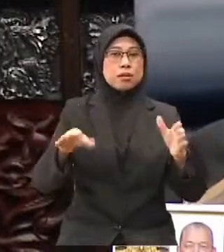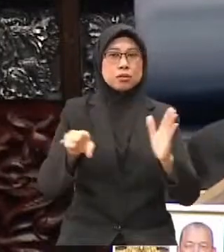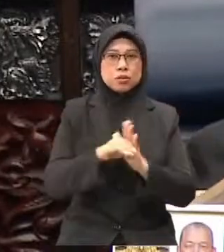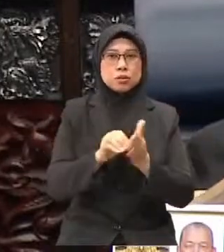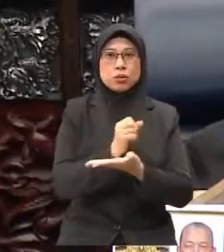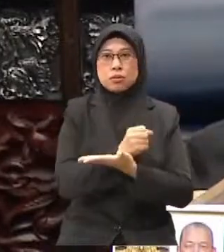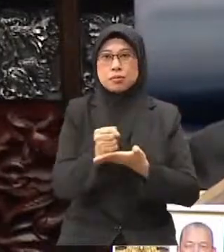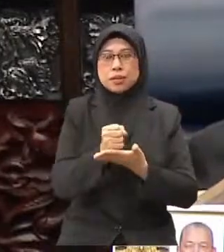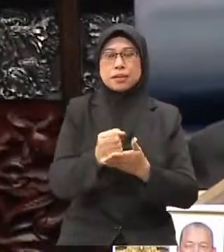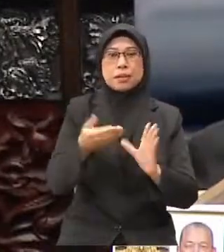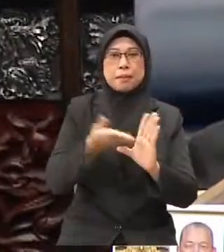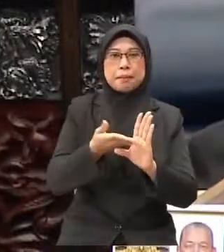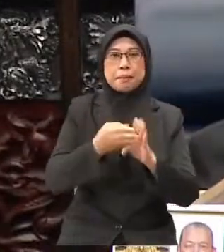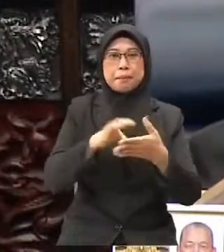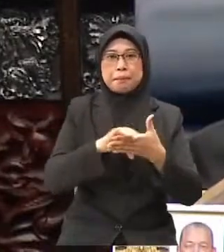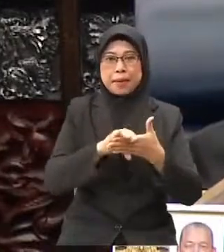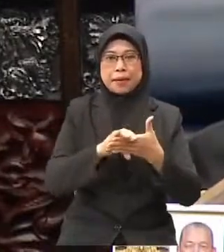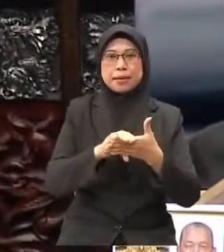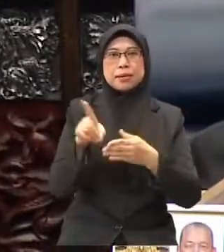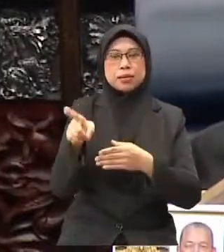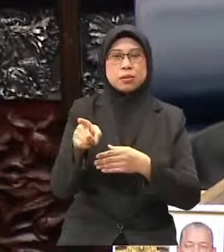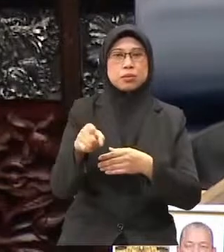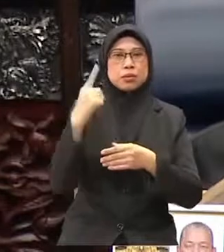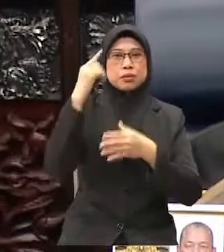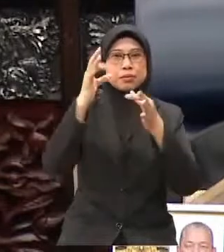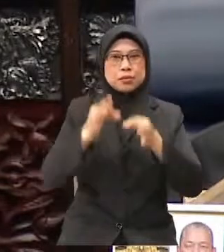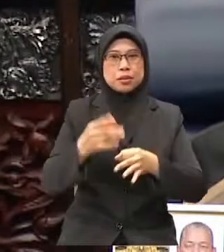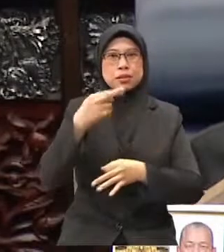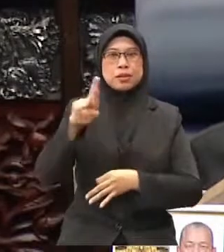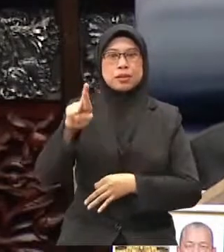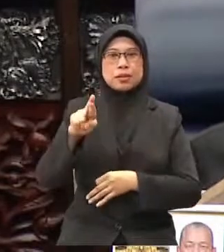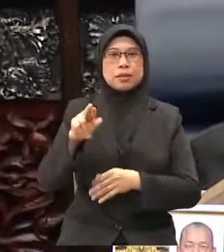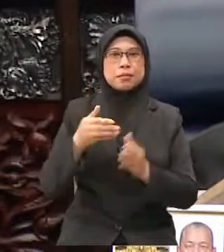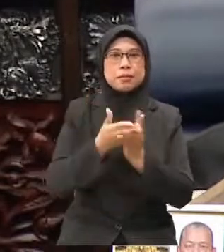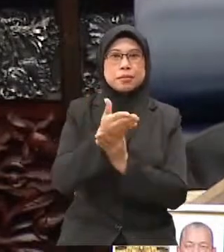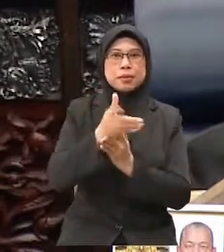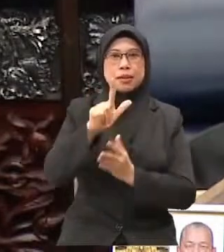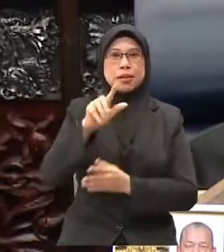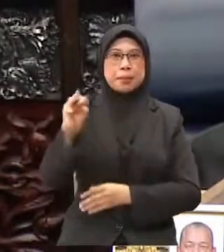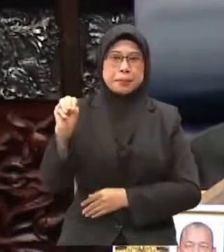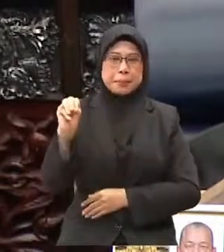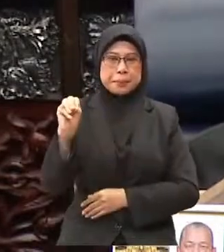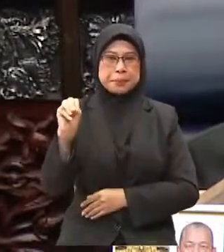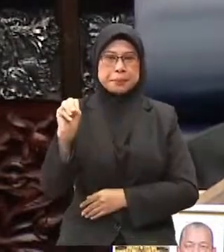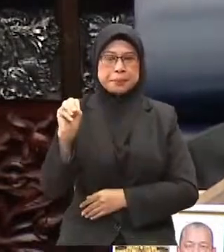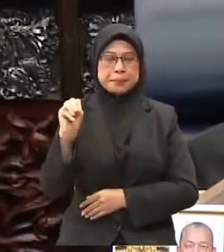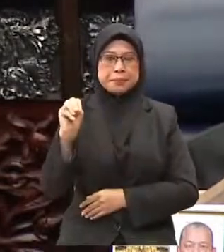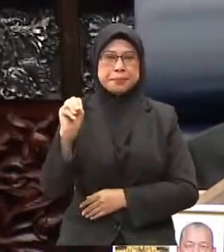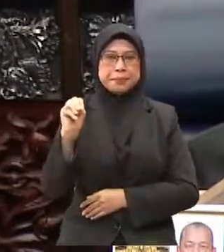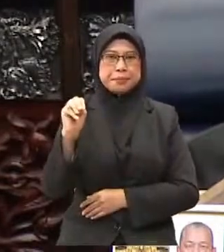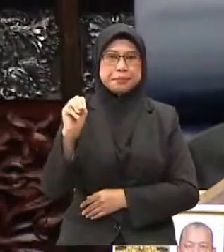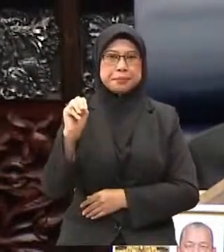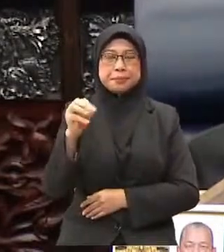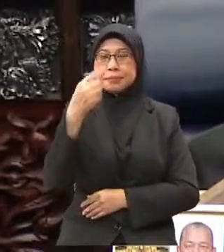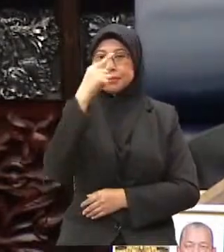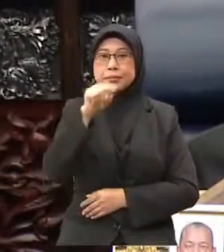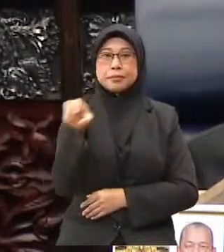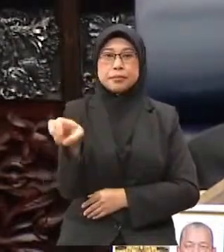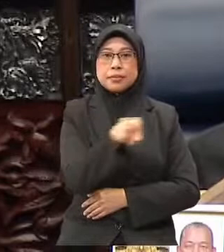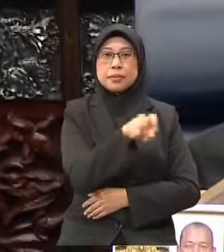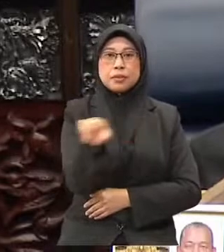diputuskan oleh pihak Kementerian kerja Raya melalui lembaga rebur Raya Malaysia yang keduanya dari segi untuk